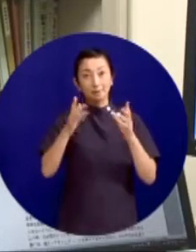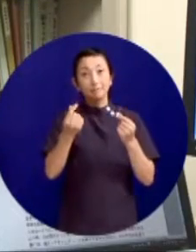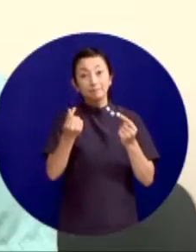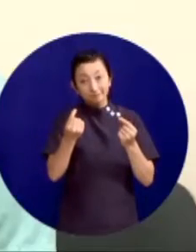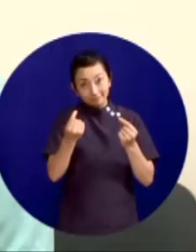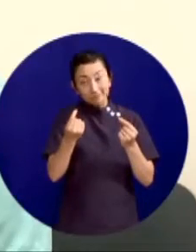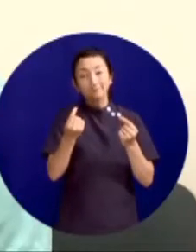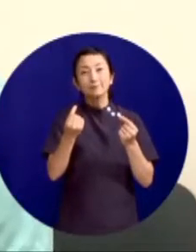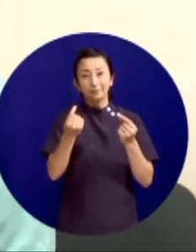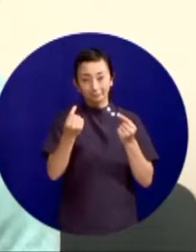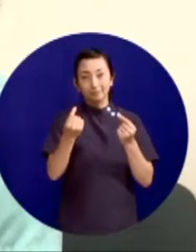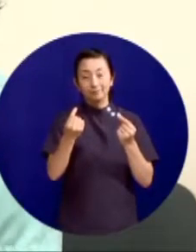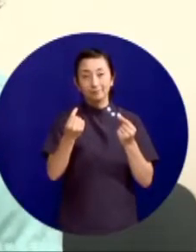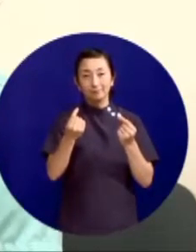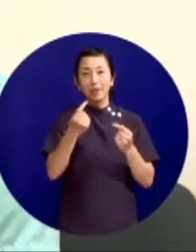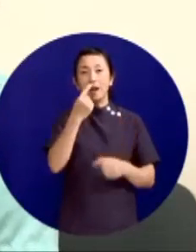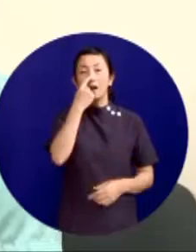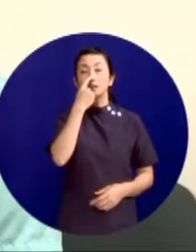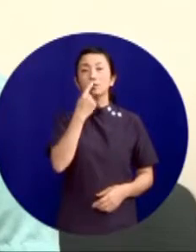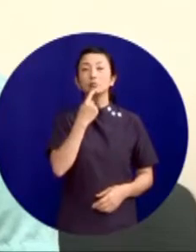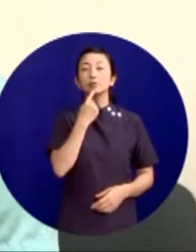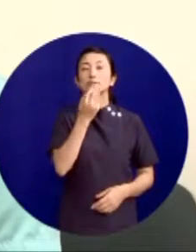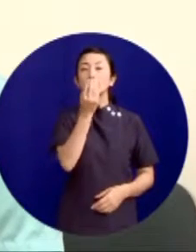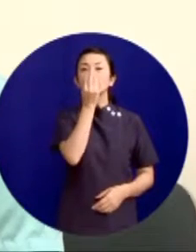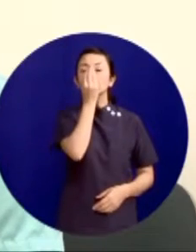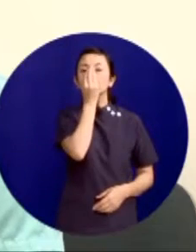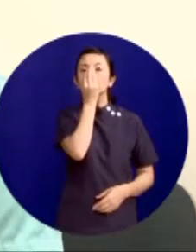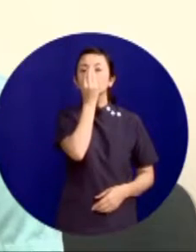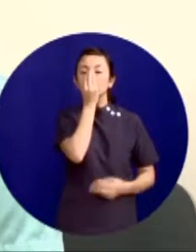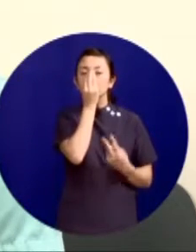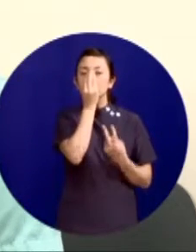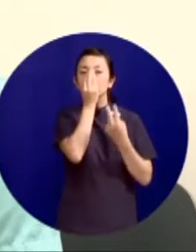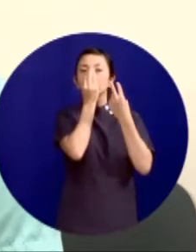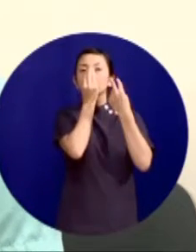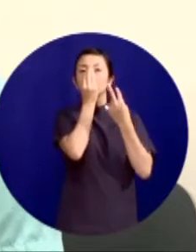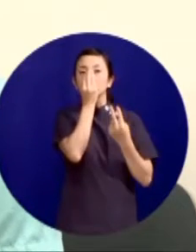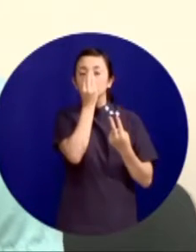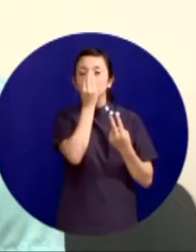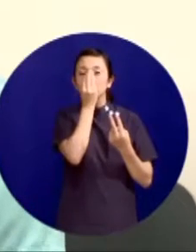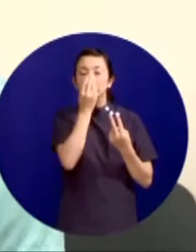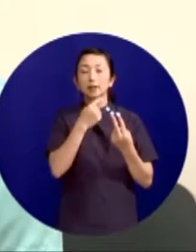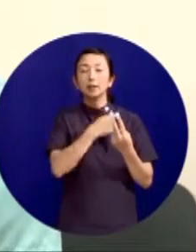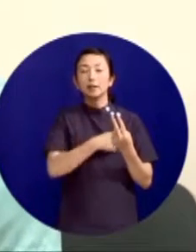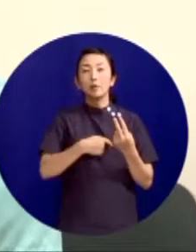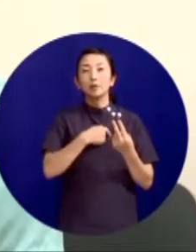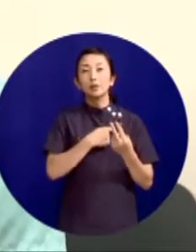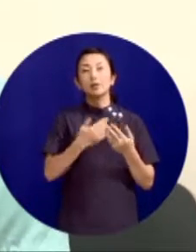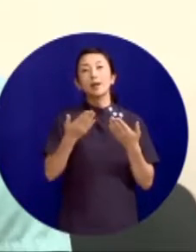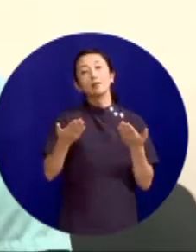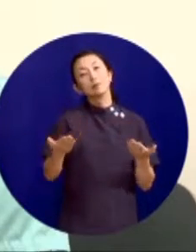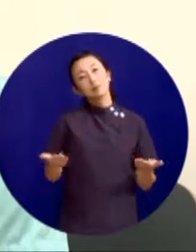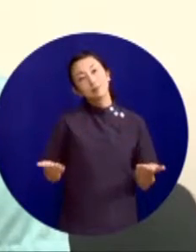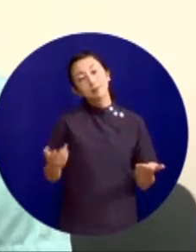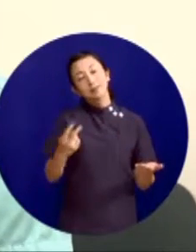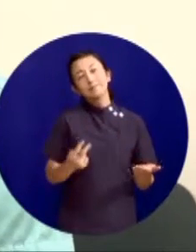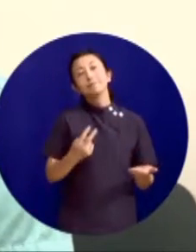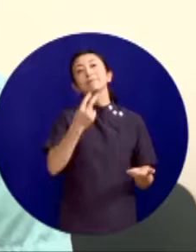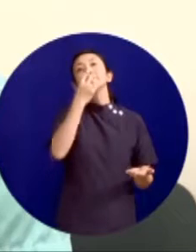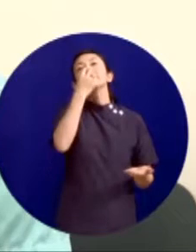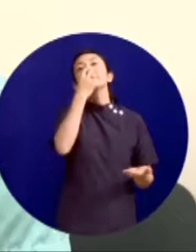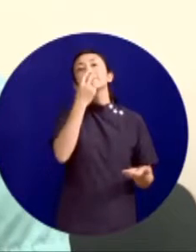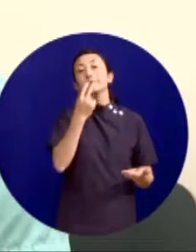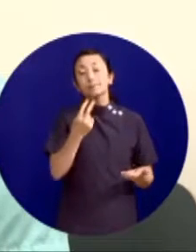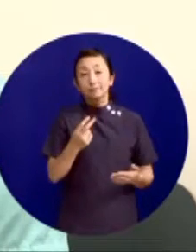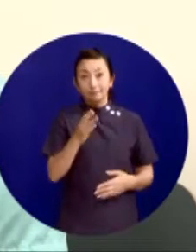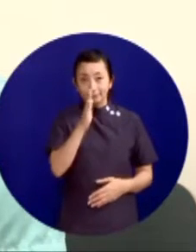い、まずは鼻と口にマスクを当てて酸素を吸っていただきます。気持ちを楽にしてゆったりと呼吸をして